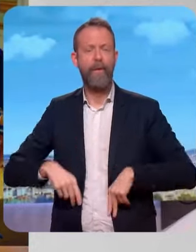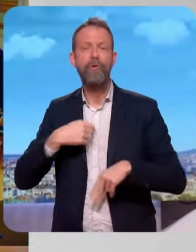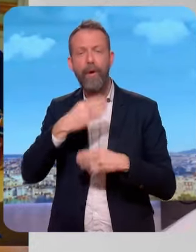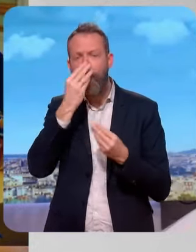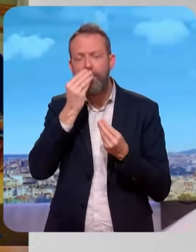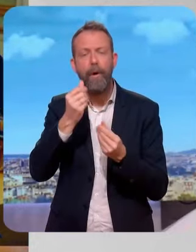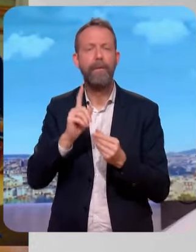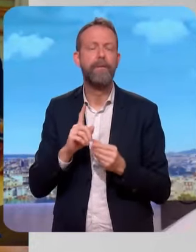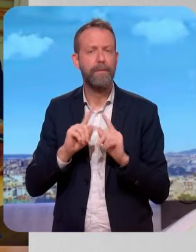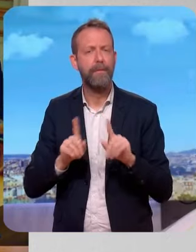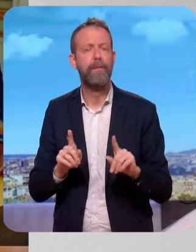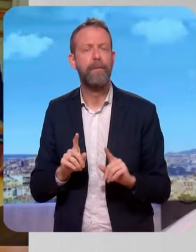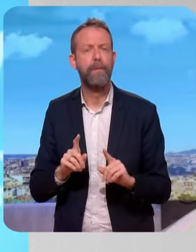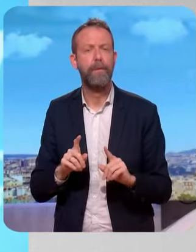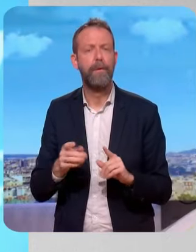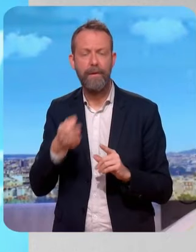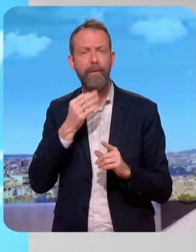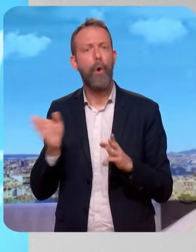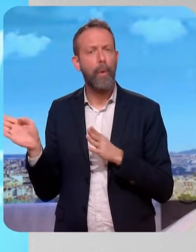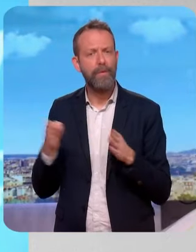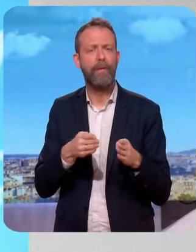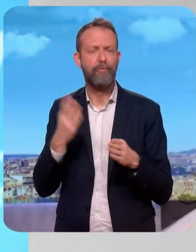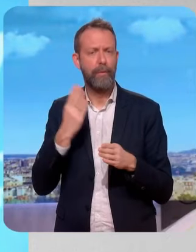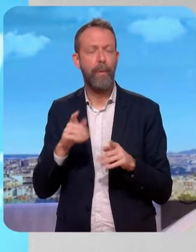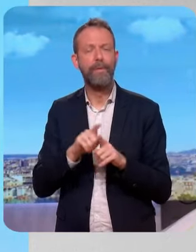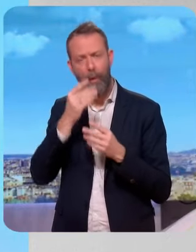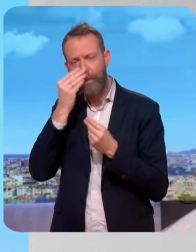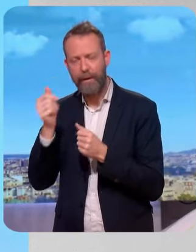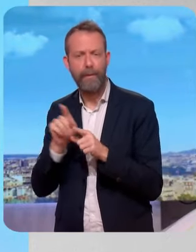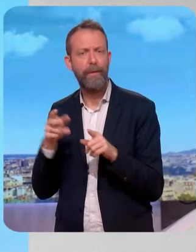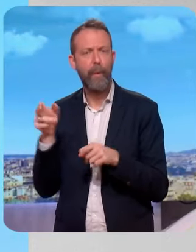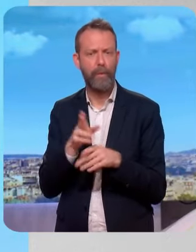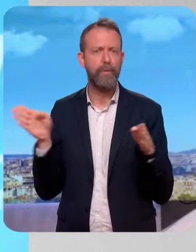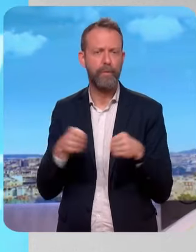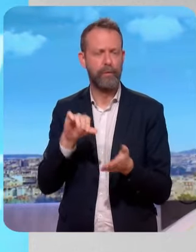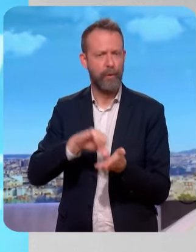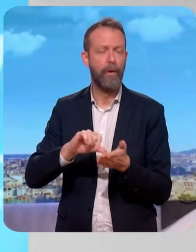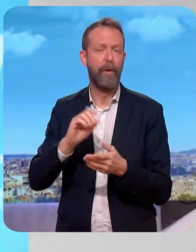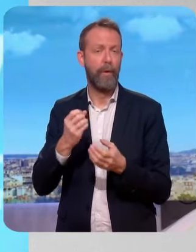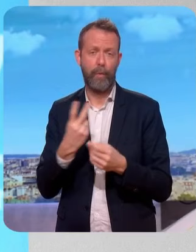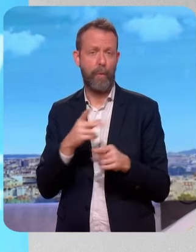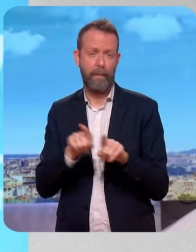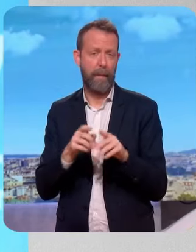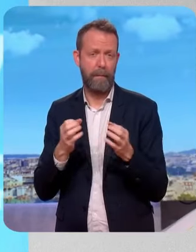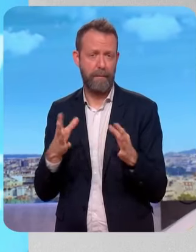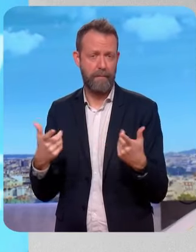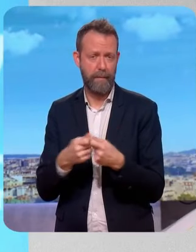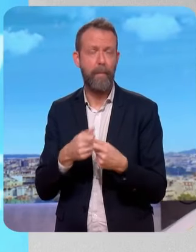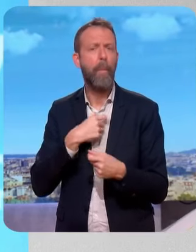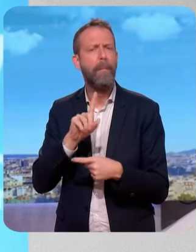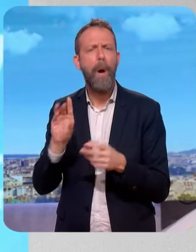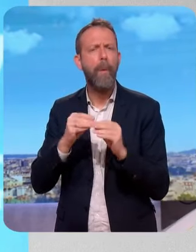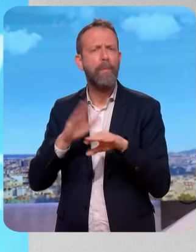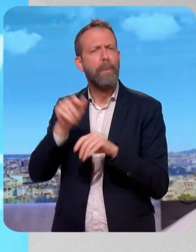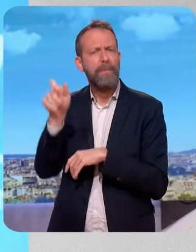ressenti. Vous avez dit un recentrage. Oui, un recentrage et un ressenti. Les deux vont bien ensemble. Non, moi, je n'ai pas de problème sur les personnes